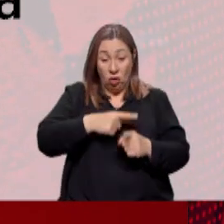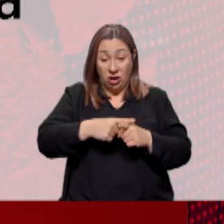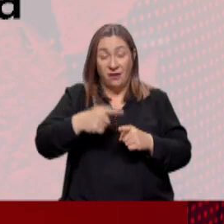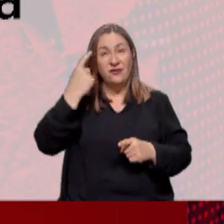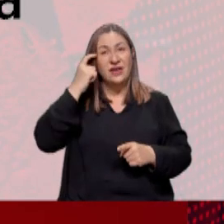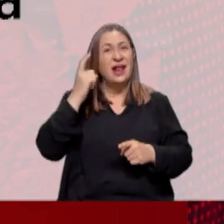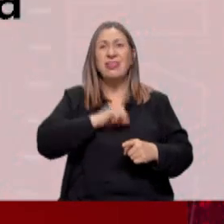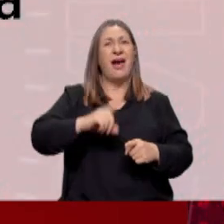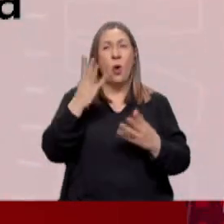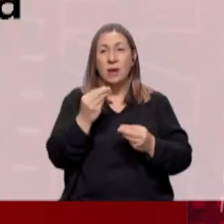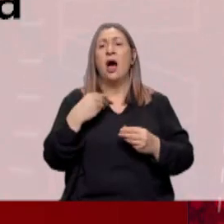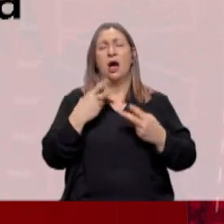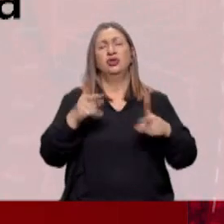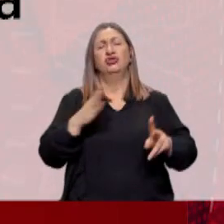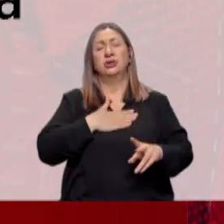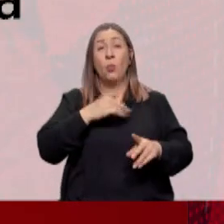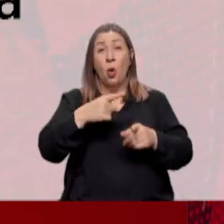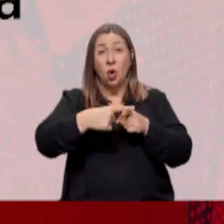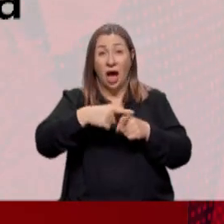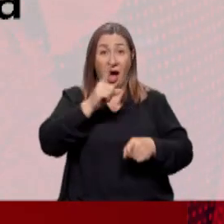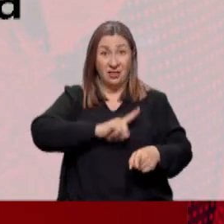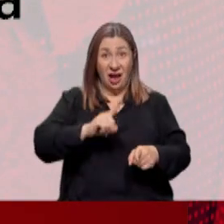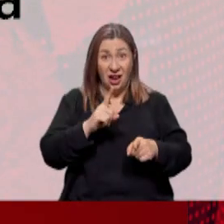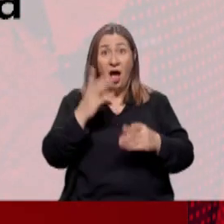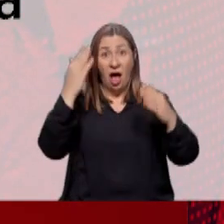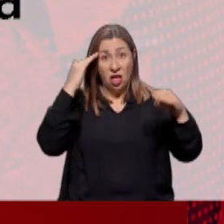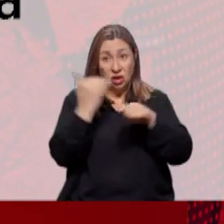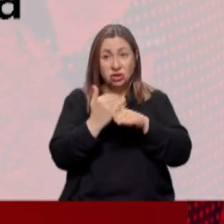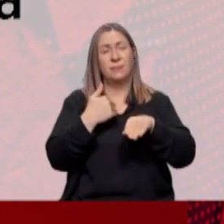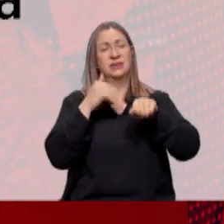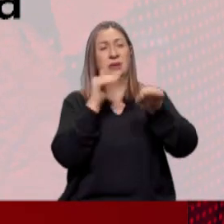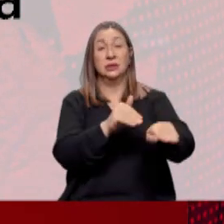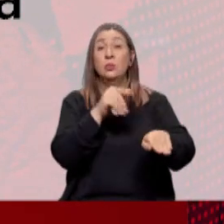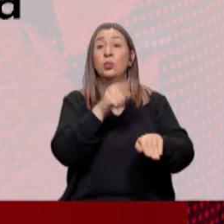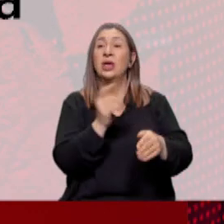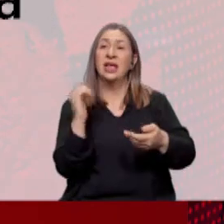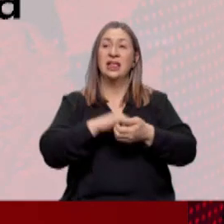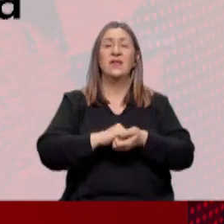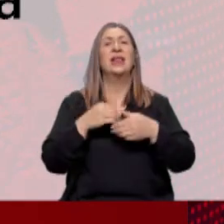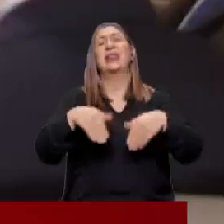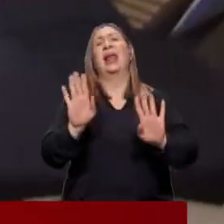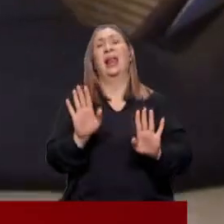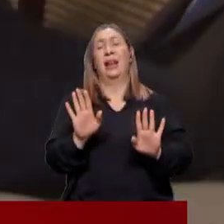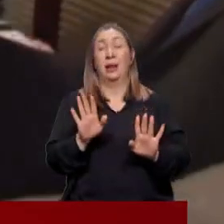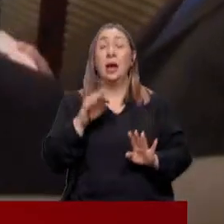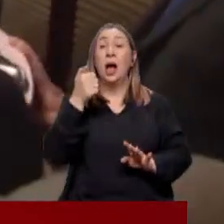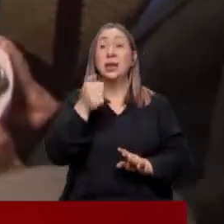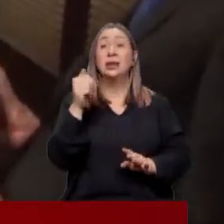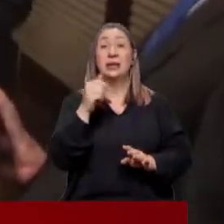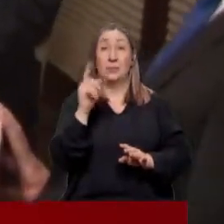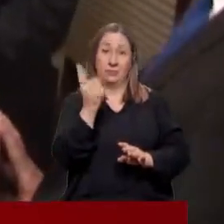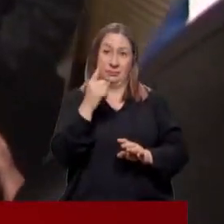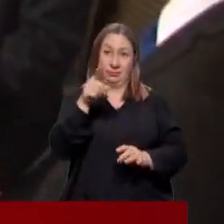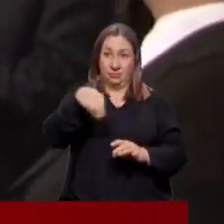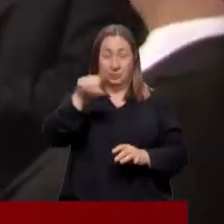kadar fikrini açız Eğer ortak aday da anlaşılırsa biz destekleriz bu ittifakta yer almak değildir falcı Parti